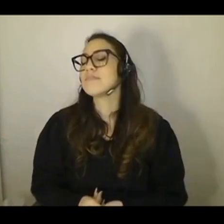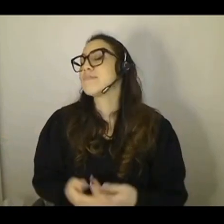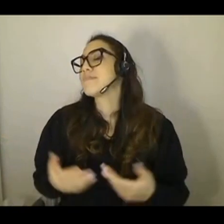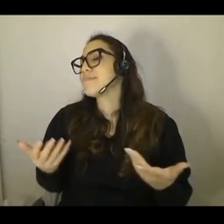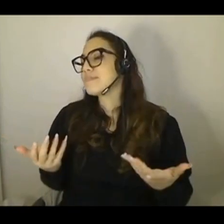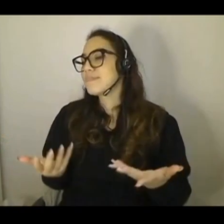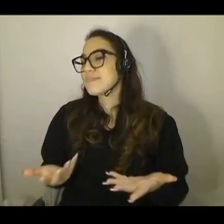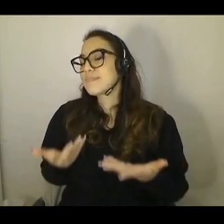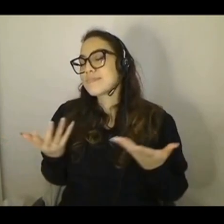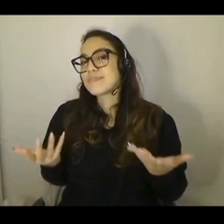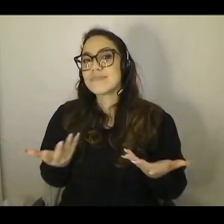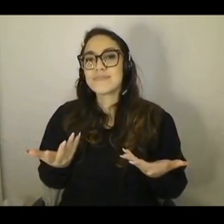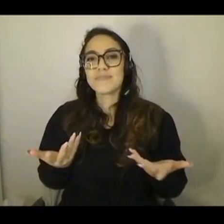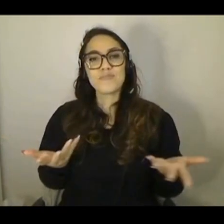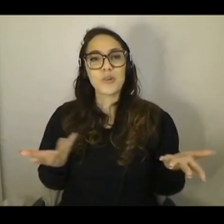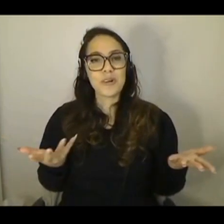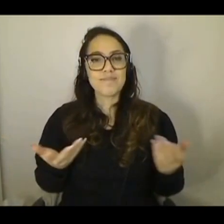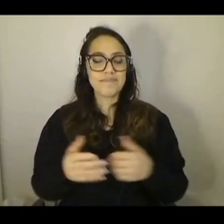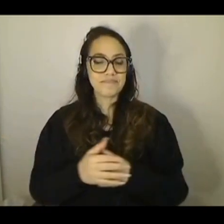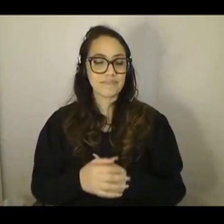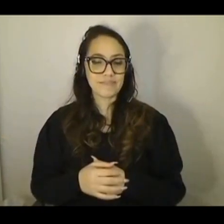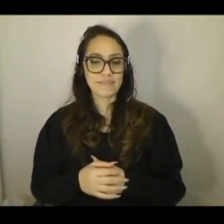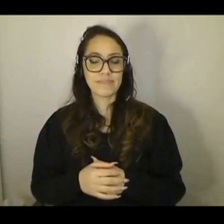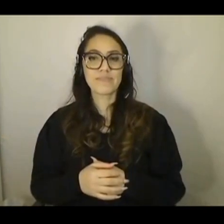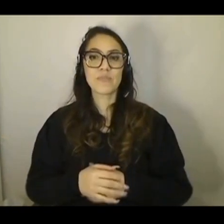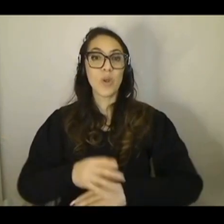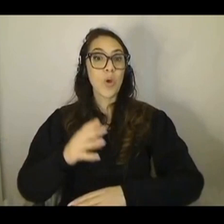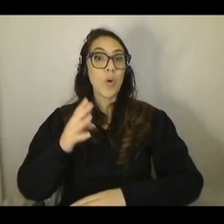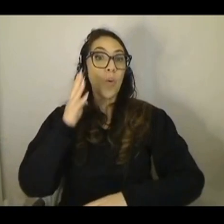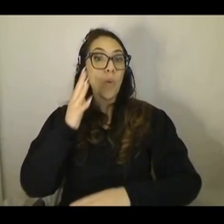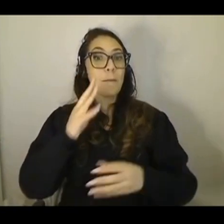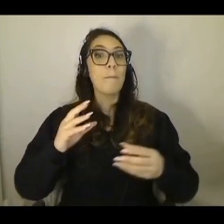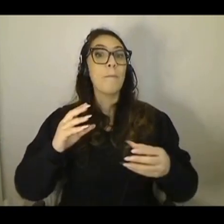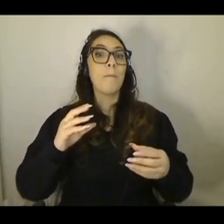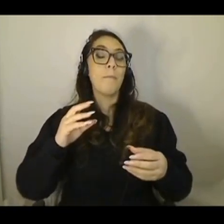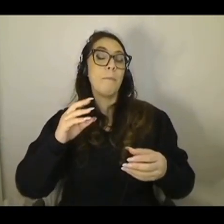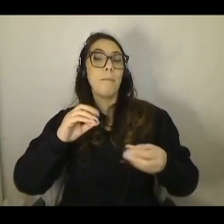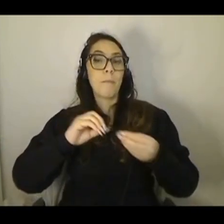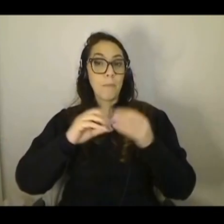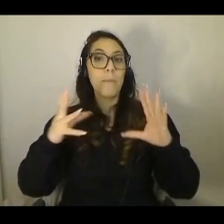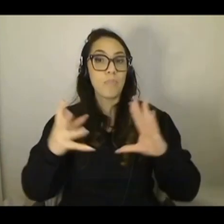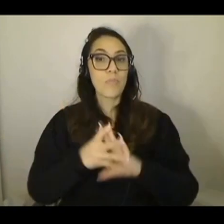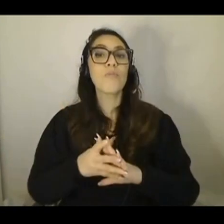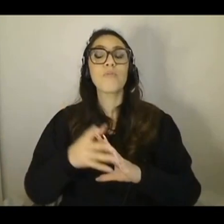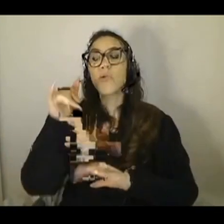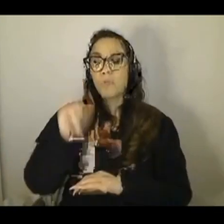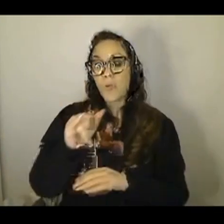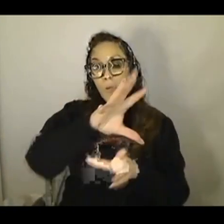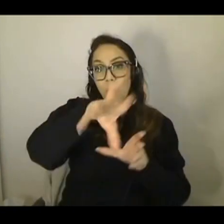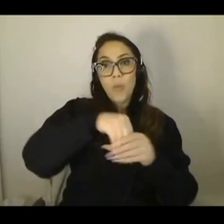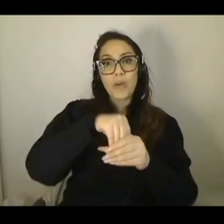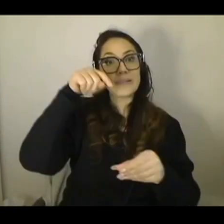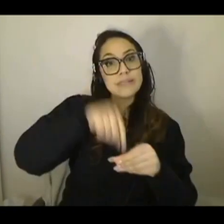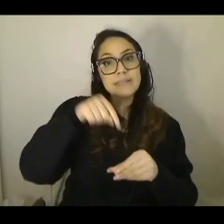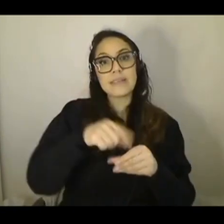Peut-être vous inviter à suivre un certain nombre de webinaires qu'on peut proposer au niveau de la délégation ministérielle à l'accessibilité, des webinaires qui sont conduits avec